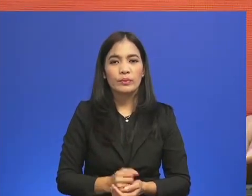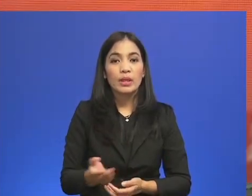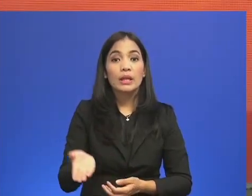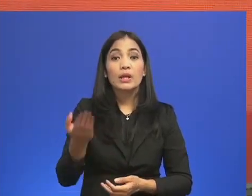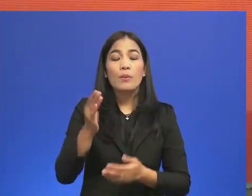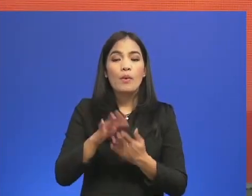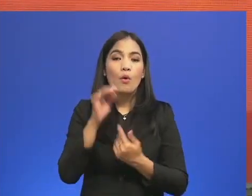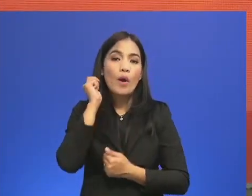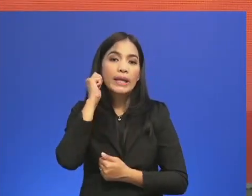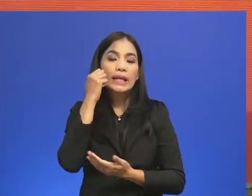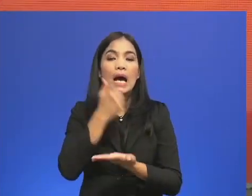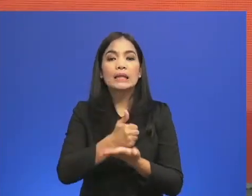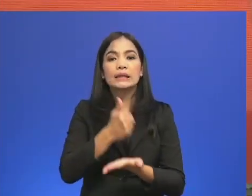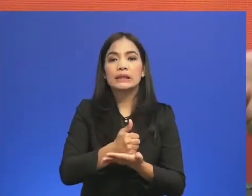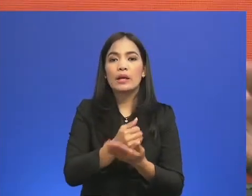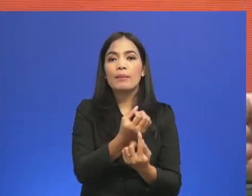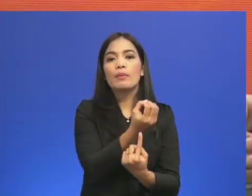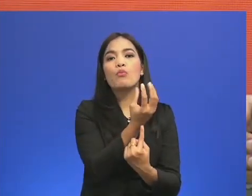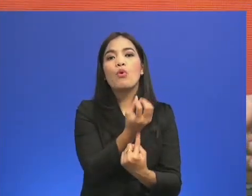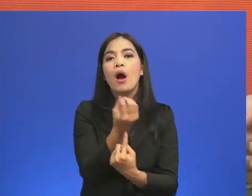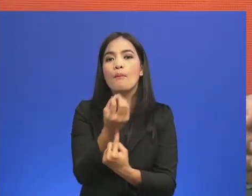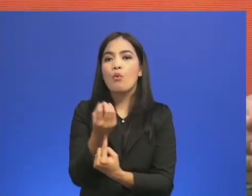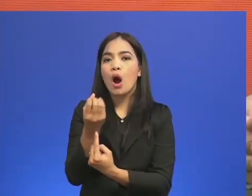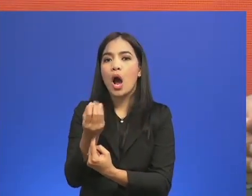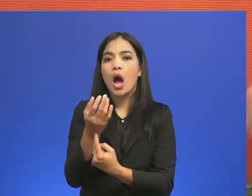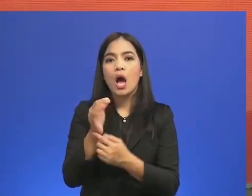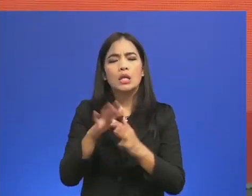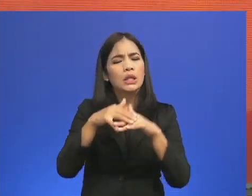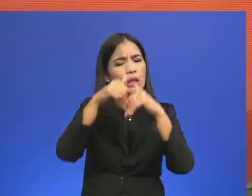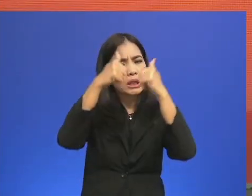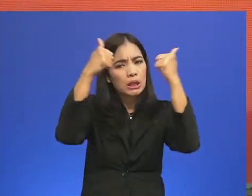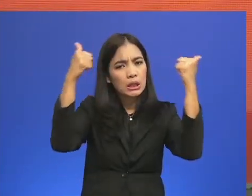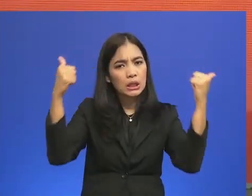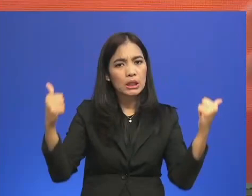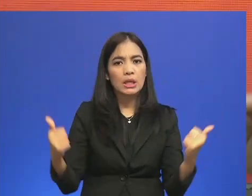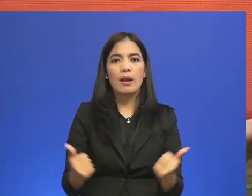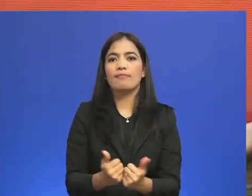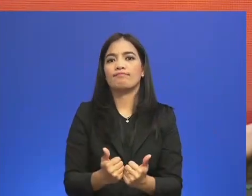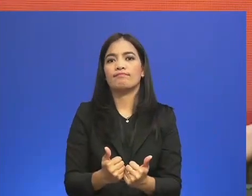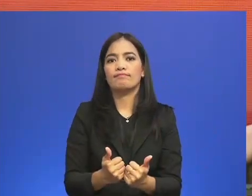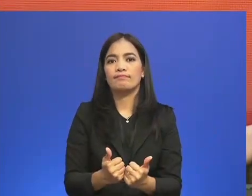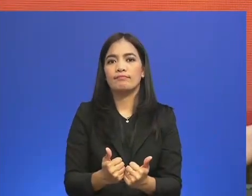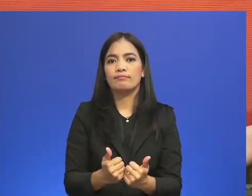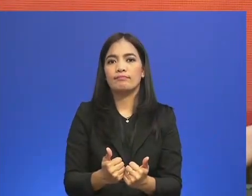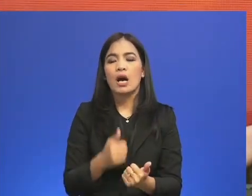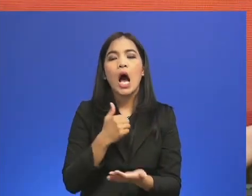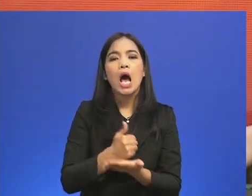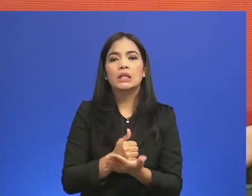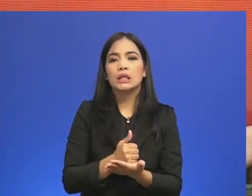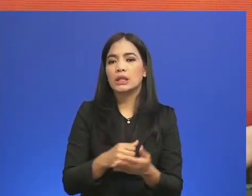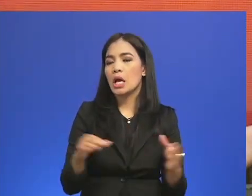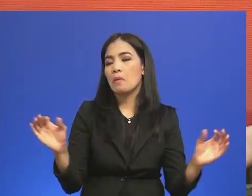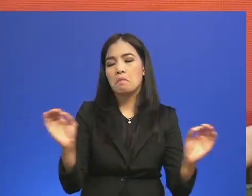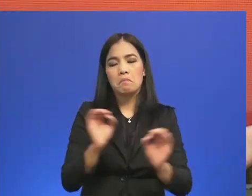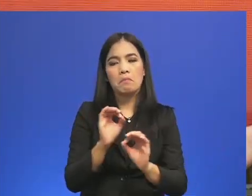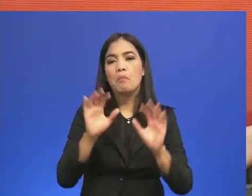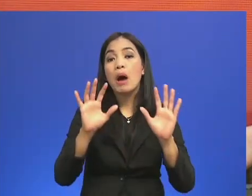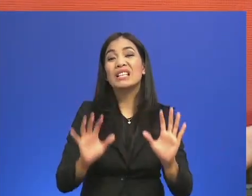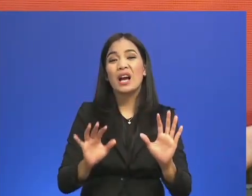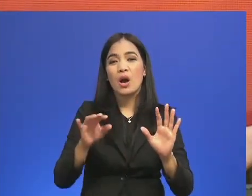kewanitaannya dan membuat kewanitaannya berbunga-bunga seindah-indahnya. Ternyata tidak banyak wanita